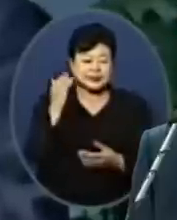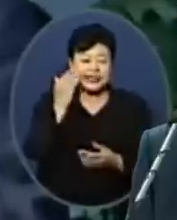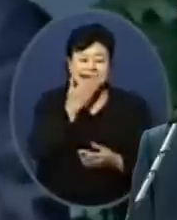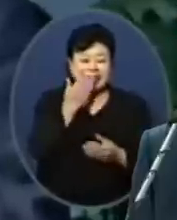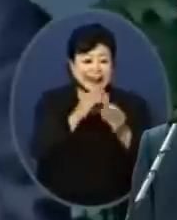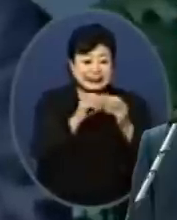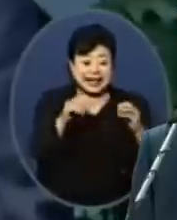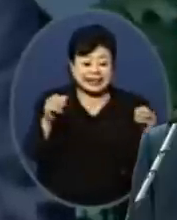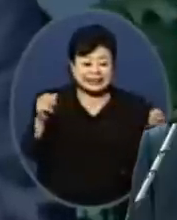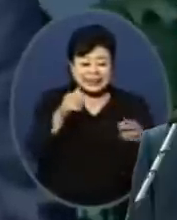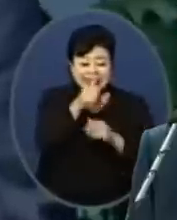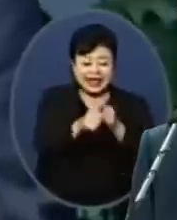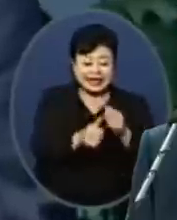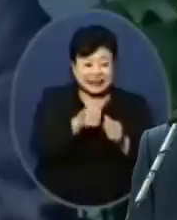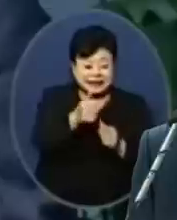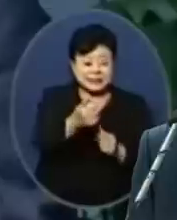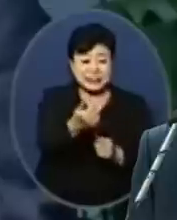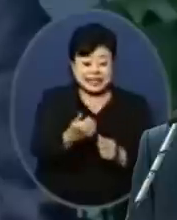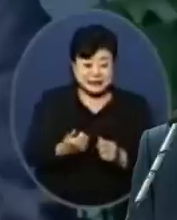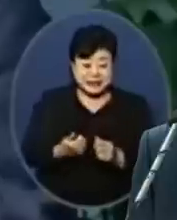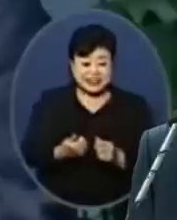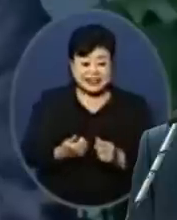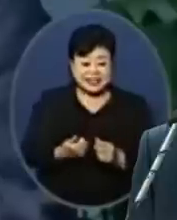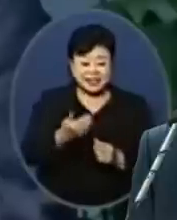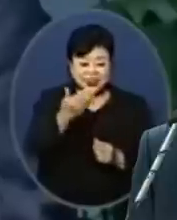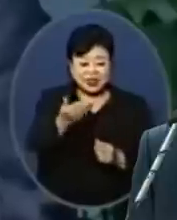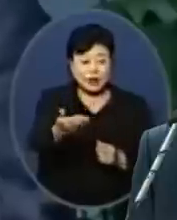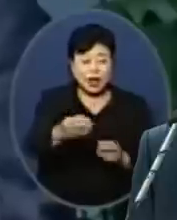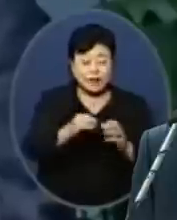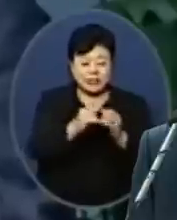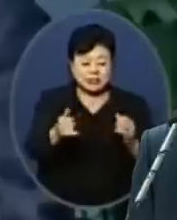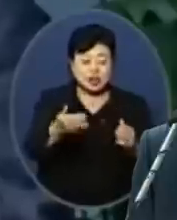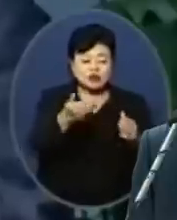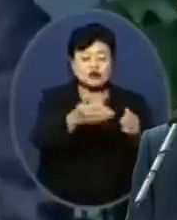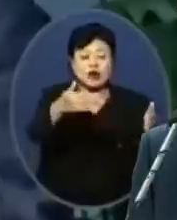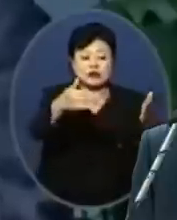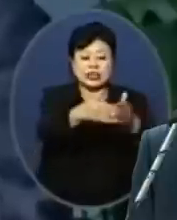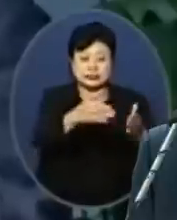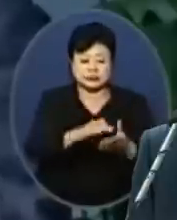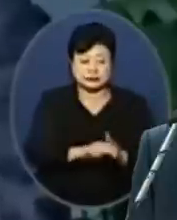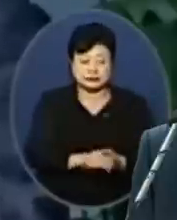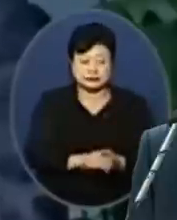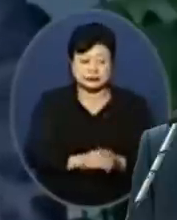땅을 하나님이 이미 너와 너 백성에게 주어놓았으니